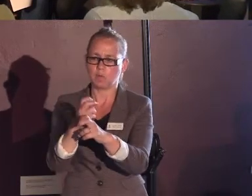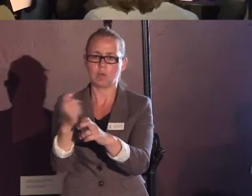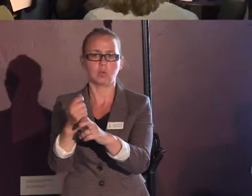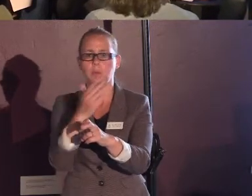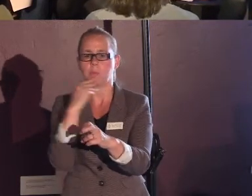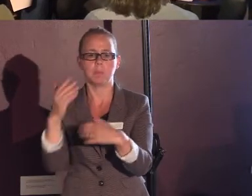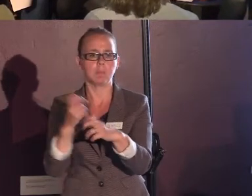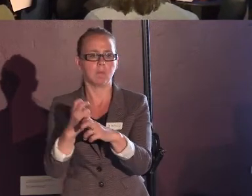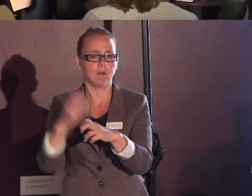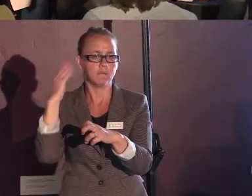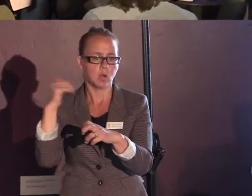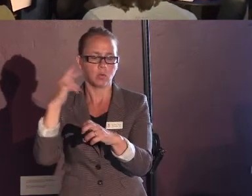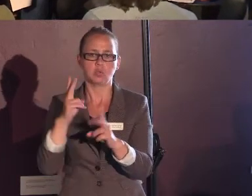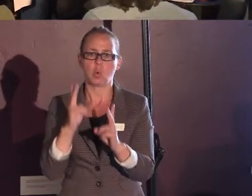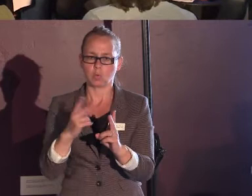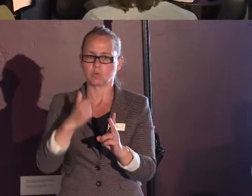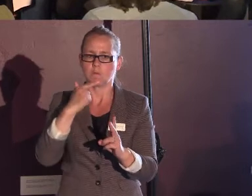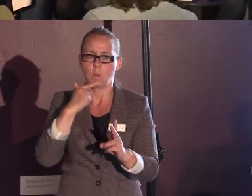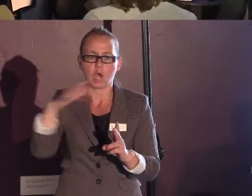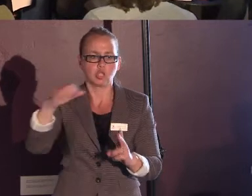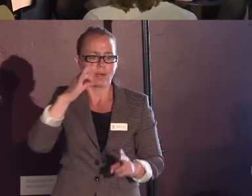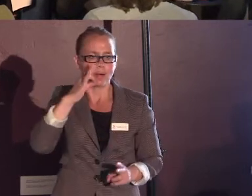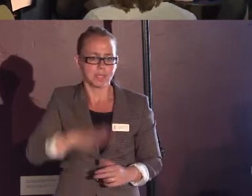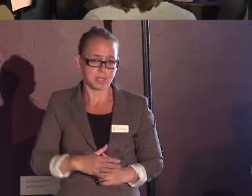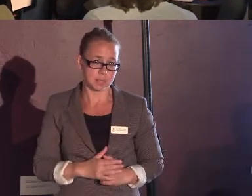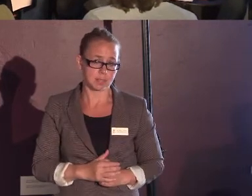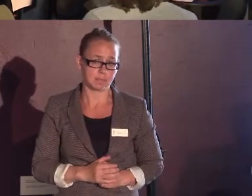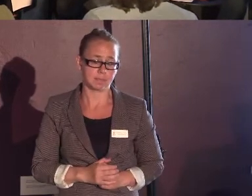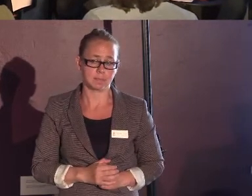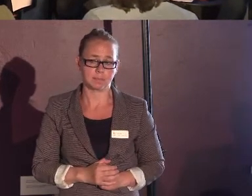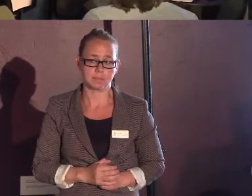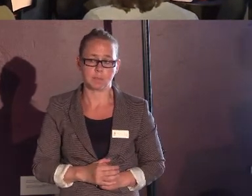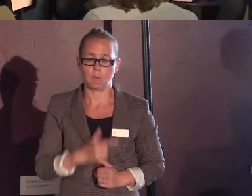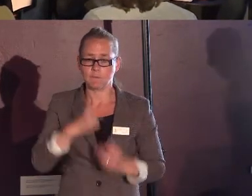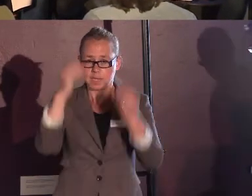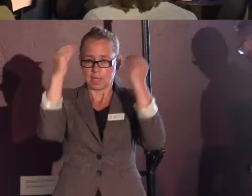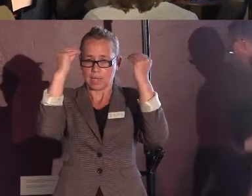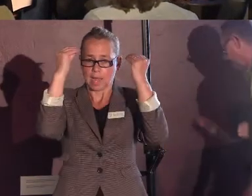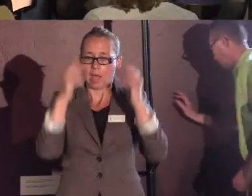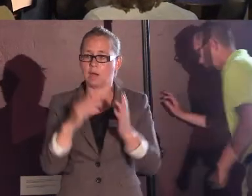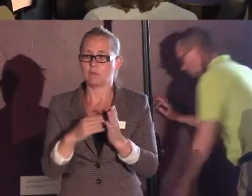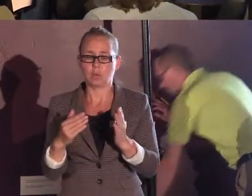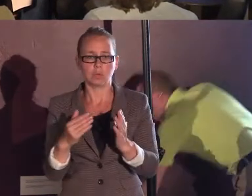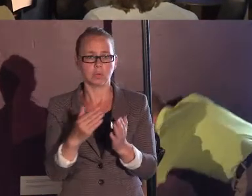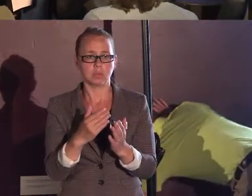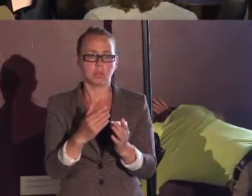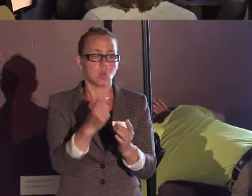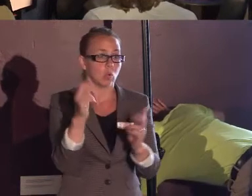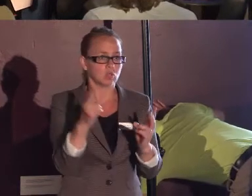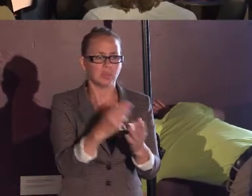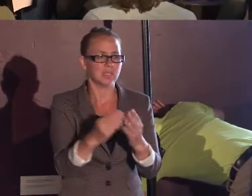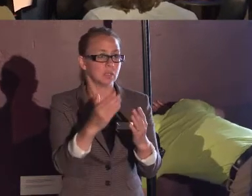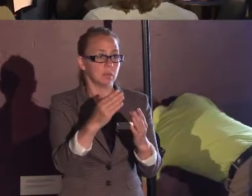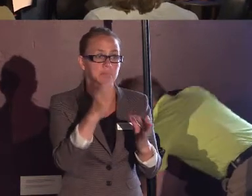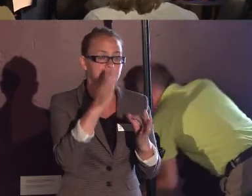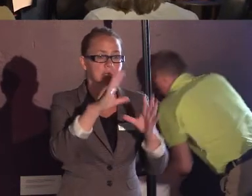inte har gjort förut och våga riska också. Och vi lär oss också av det som kanske inte alltid faller så väl ut.